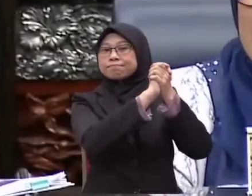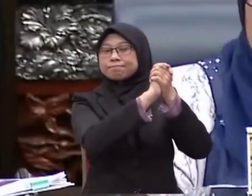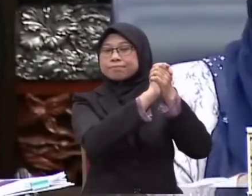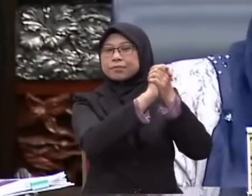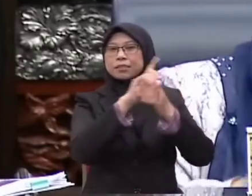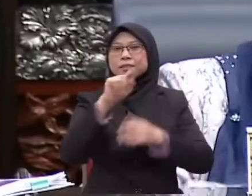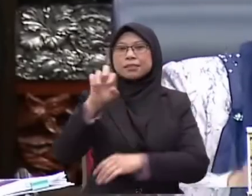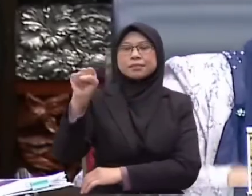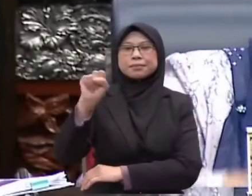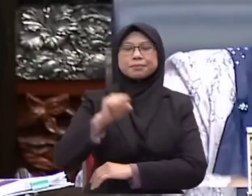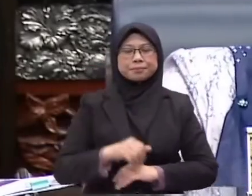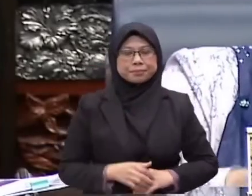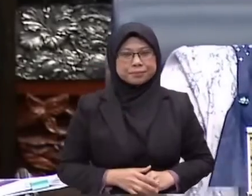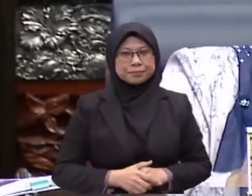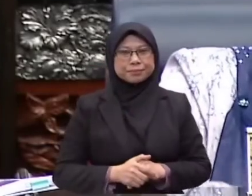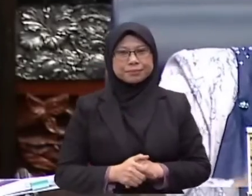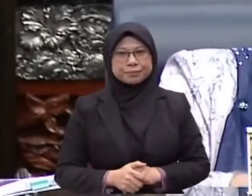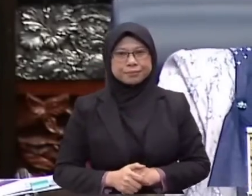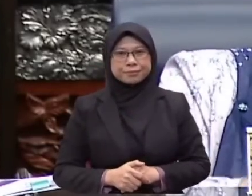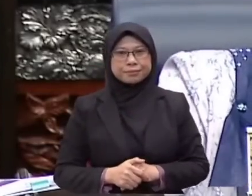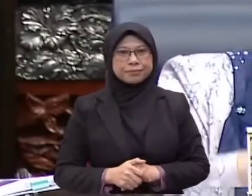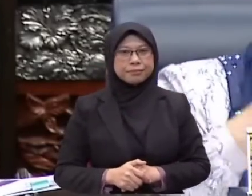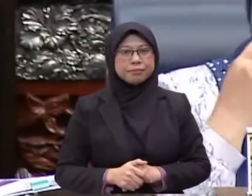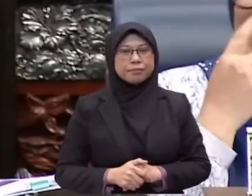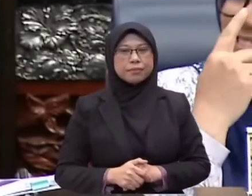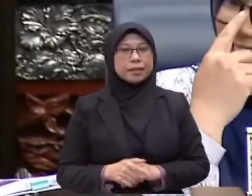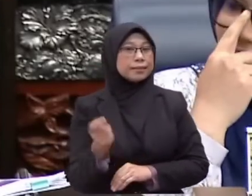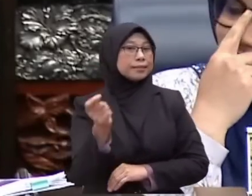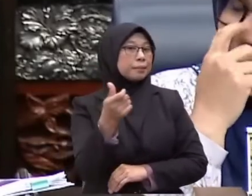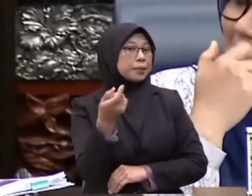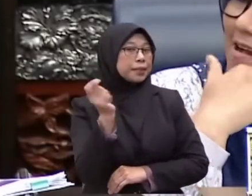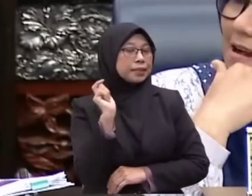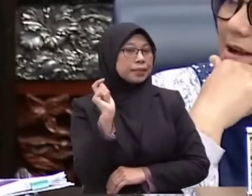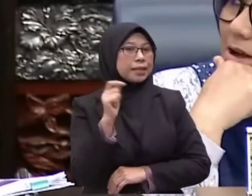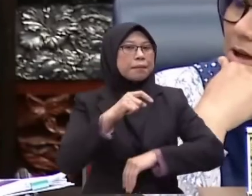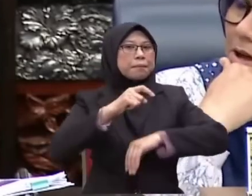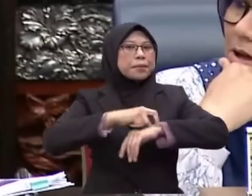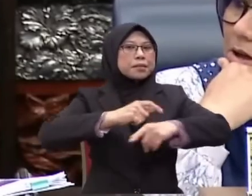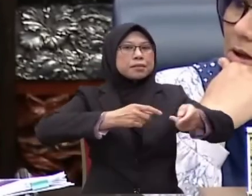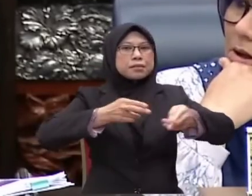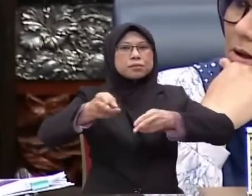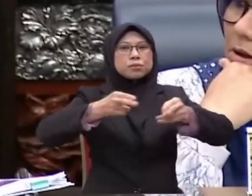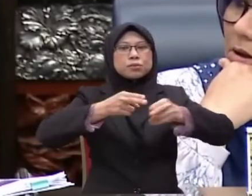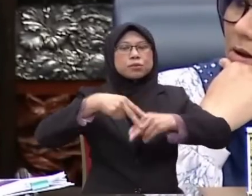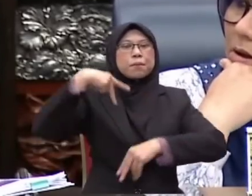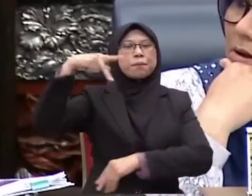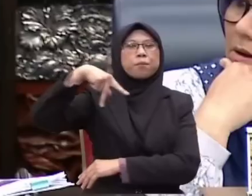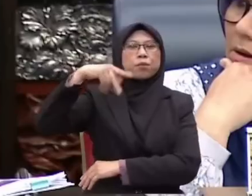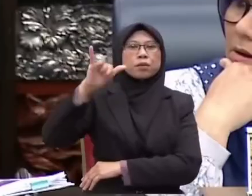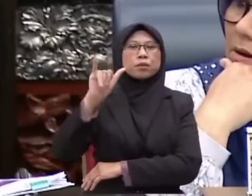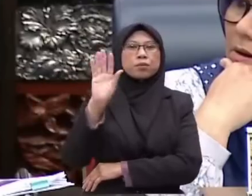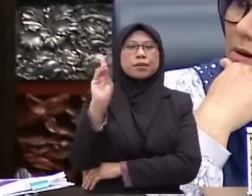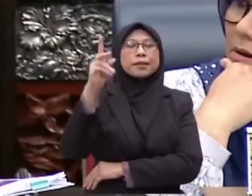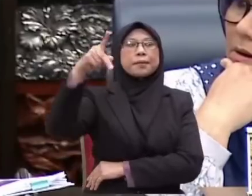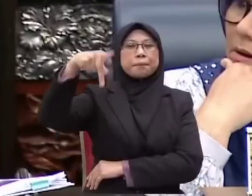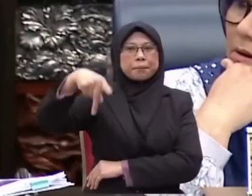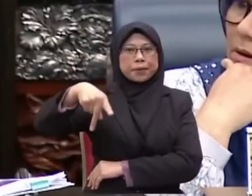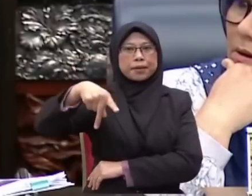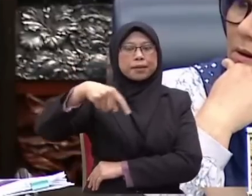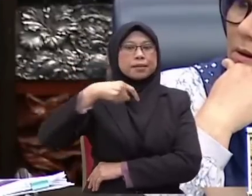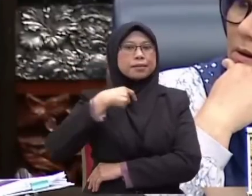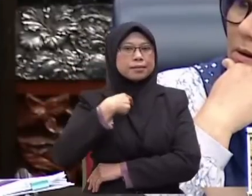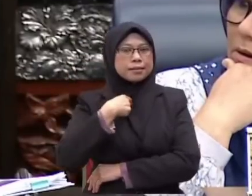Terima kasih. Okey, sekejap tadi, semasa dikendalikan oleh Puan Yang di-Pertua, saya